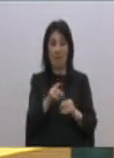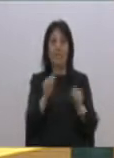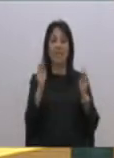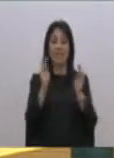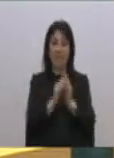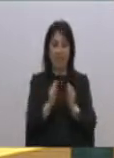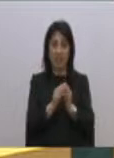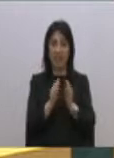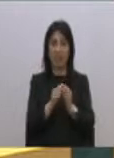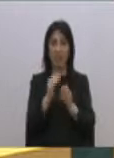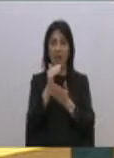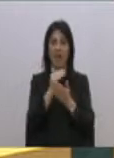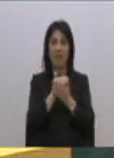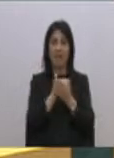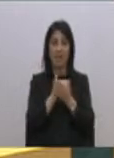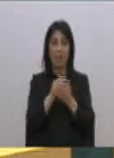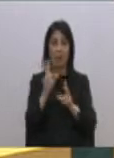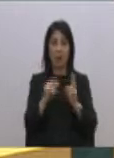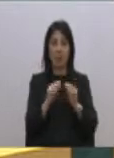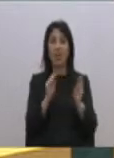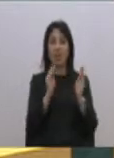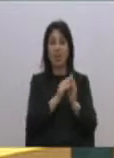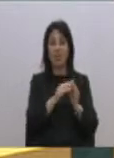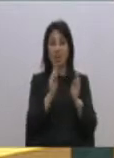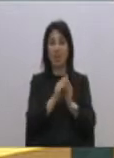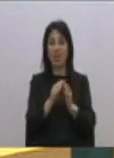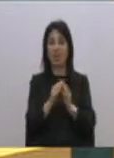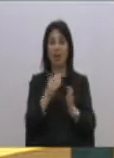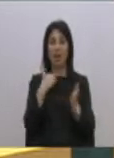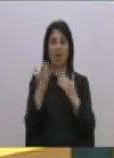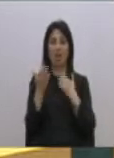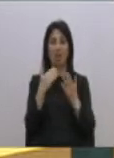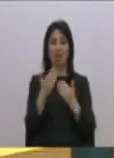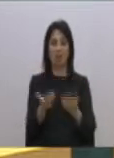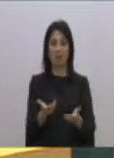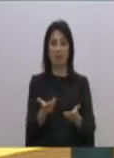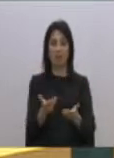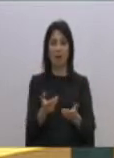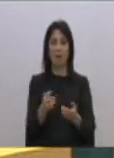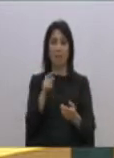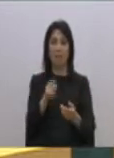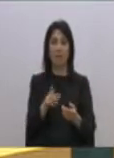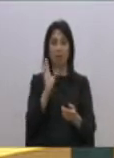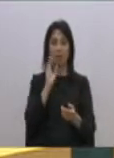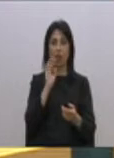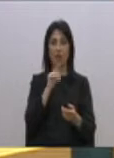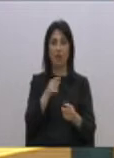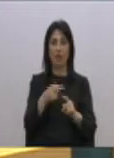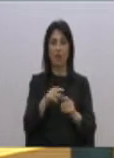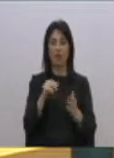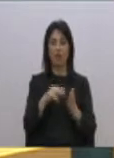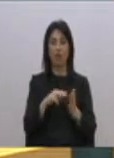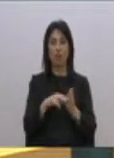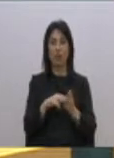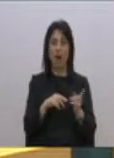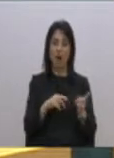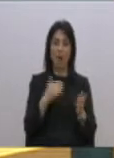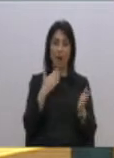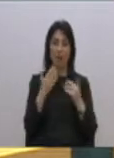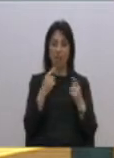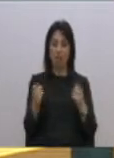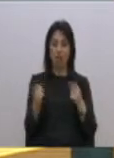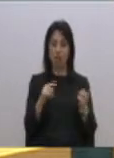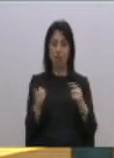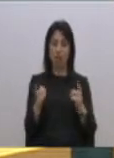იგივე კრიტერიუმების გათვალისწინებით კენჭიც უყარონ, ხო? მაშაც იმ შეფასებებსა და ამ კენჭის ხრას